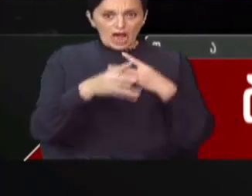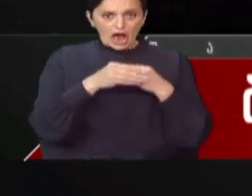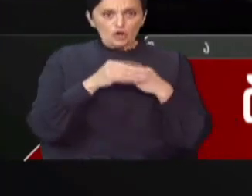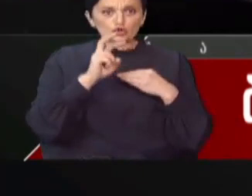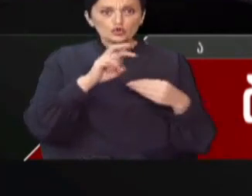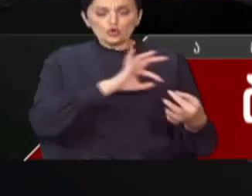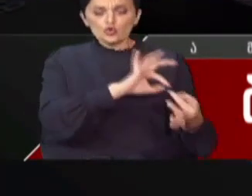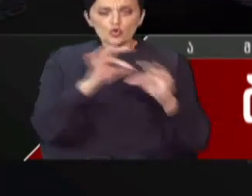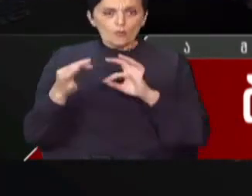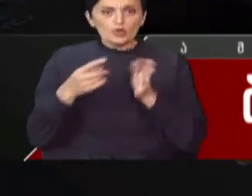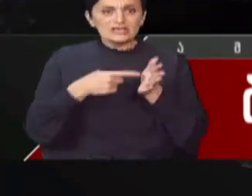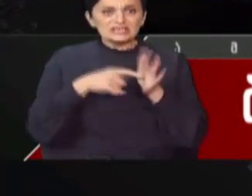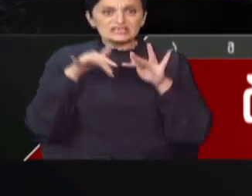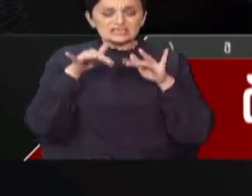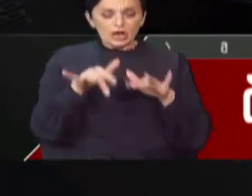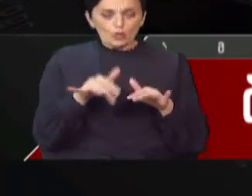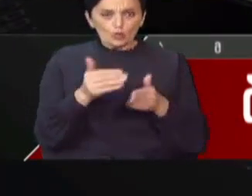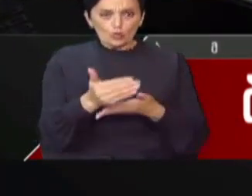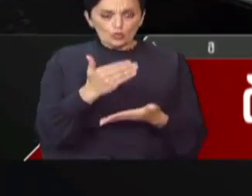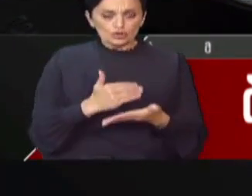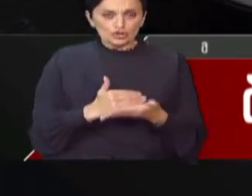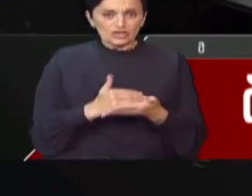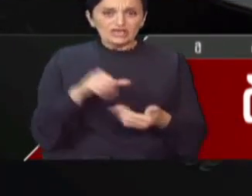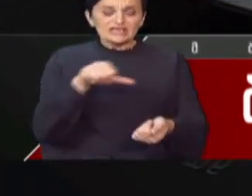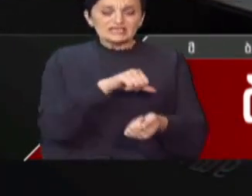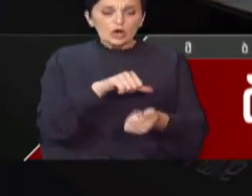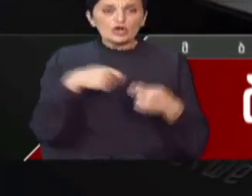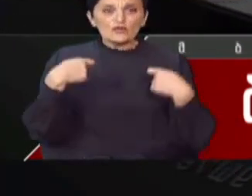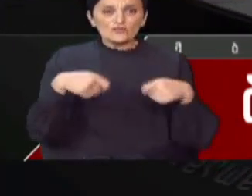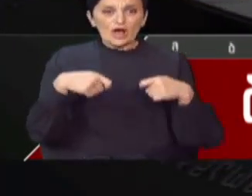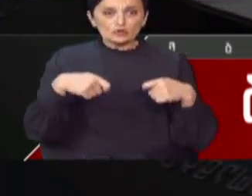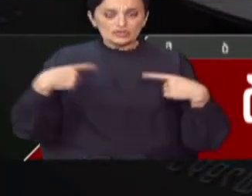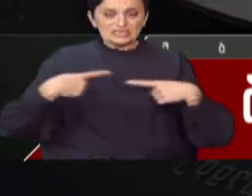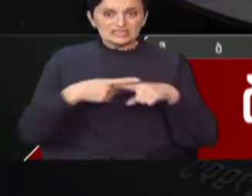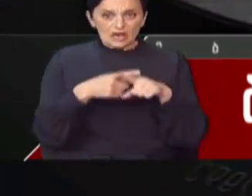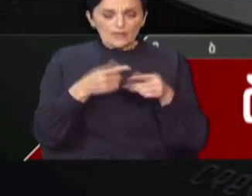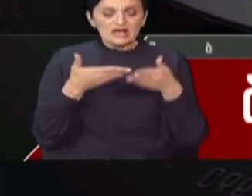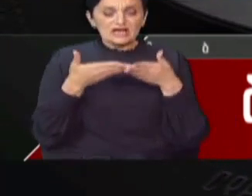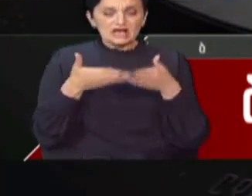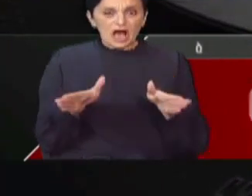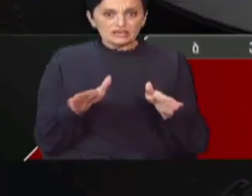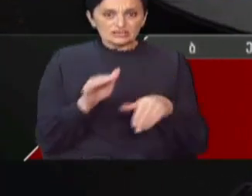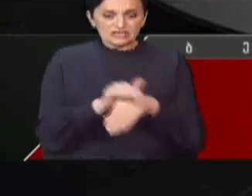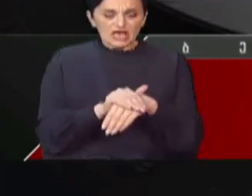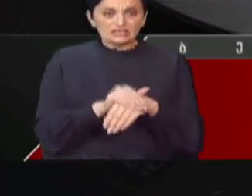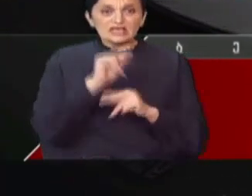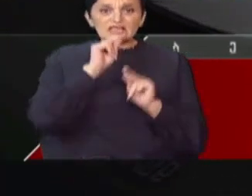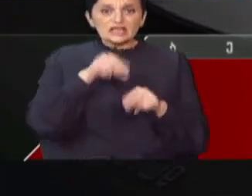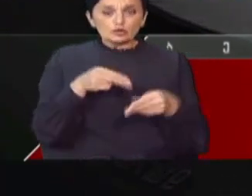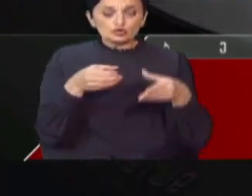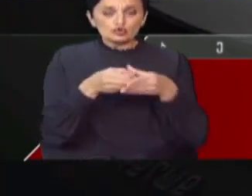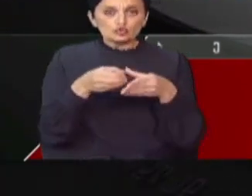კომპლექსური ოპერატიული და საგამოძიებო მოქმედებების შედეგად ნარკოტიკებით ვაჭრობის სქემა გახსნეს. Დანაშაულებრივი